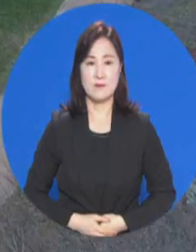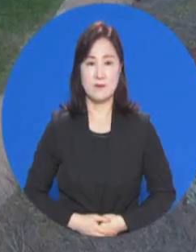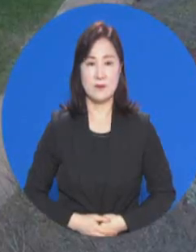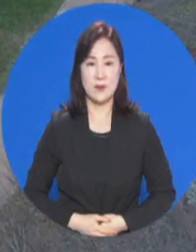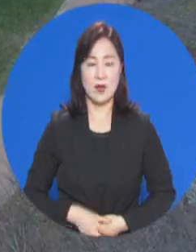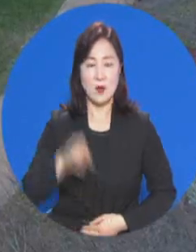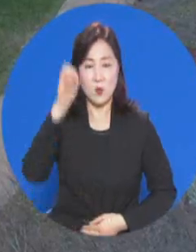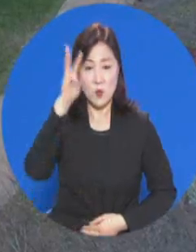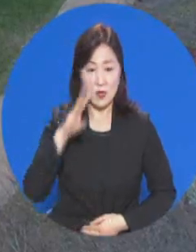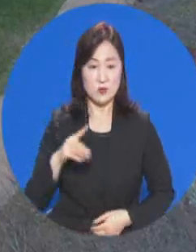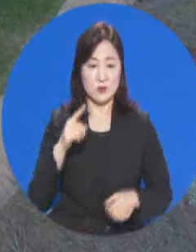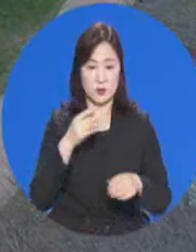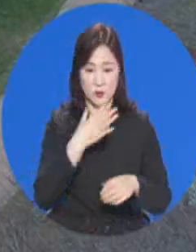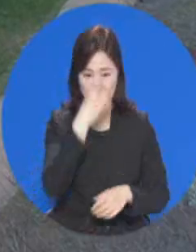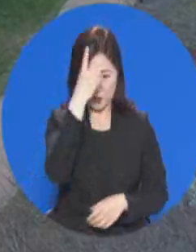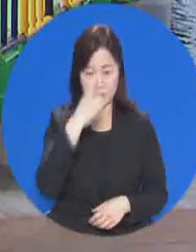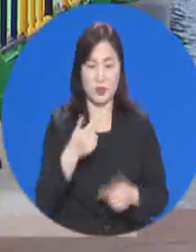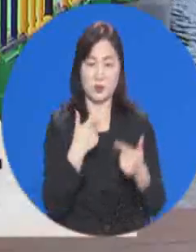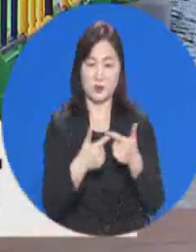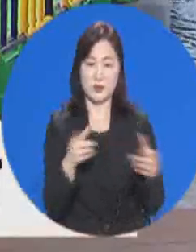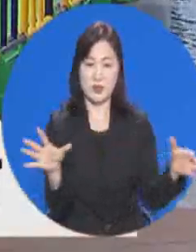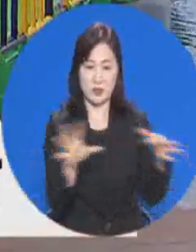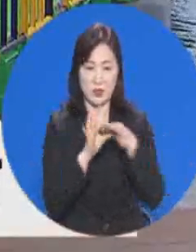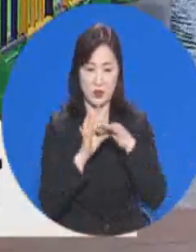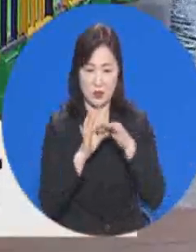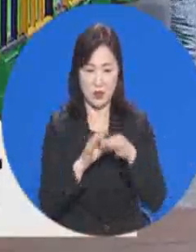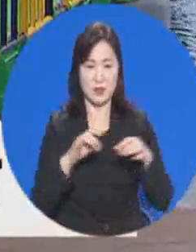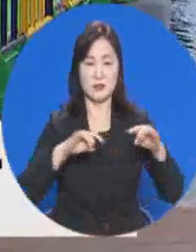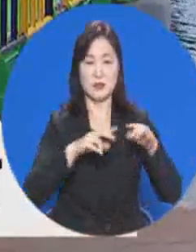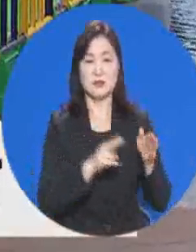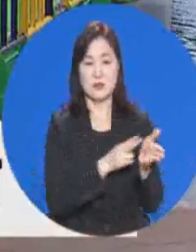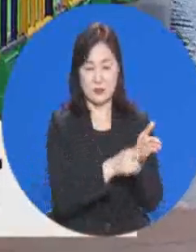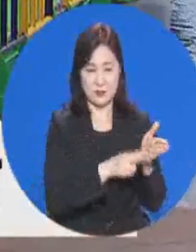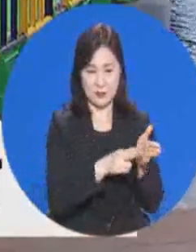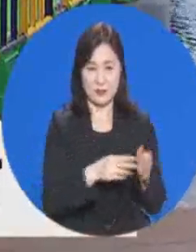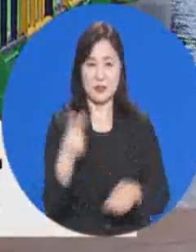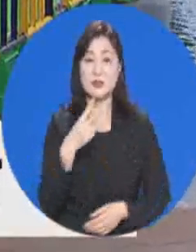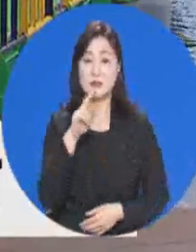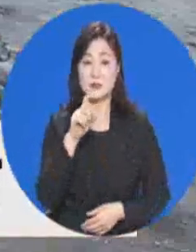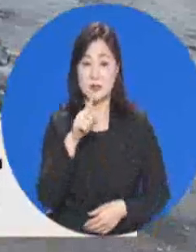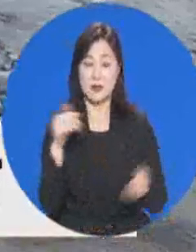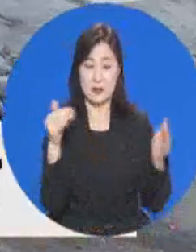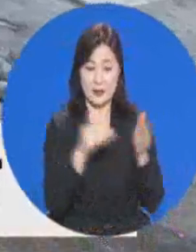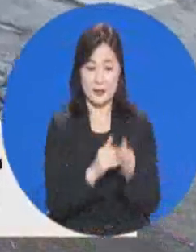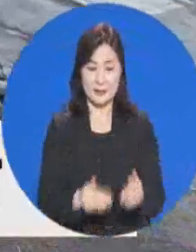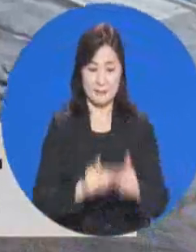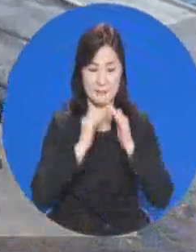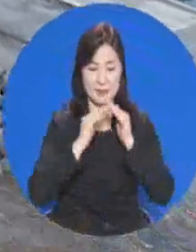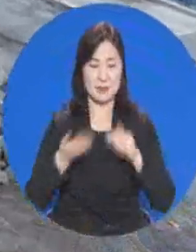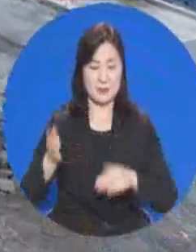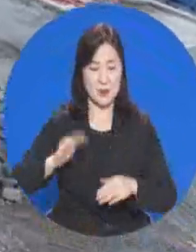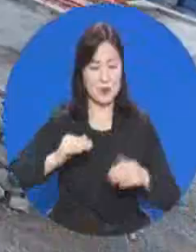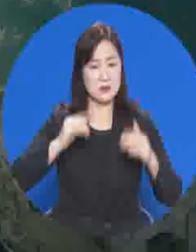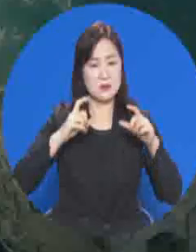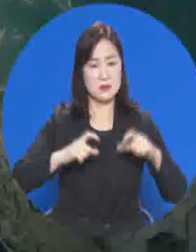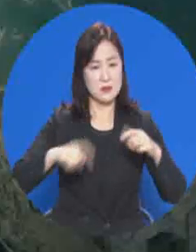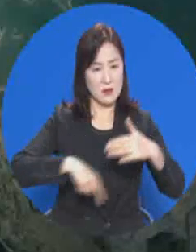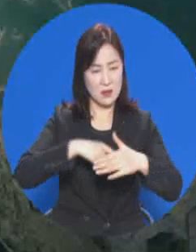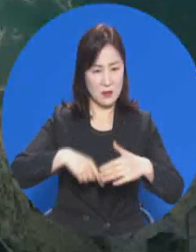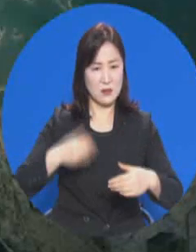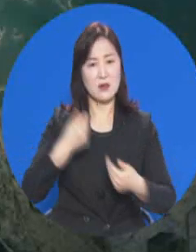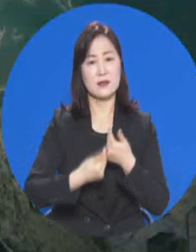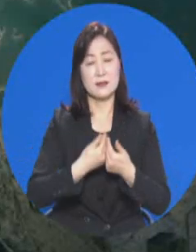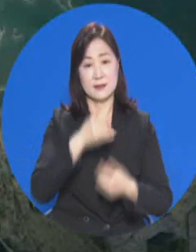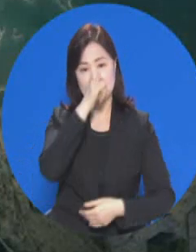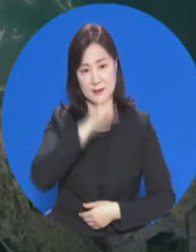왕국 순천을 거쳐 부산을 연결하는 경전 성 오는 2021년까지 전철화 되지만 중고 간의 분쟁이 가지고있습니다 앞서